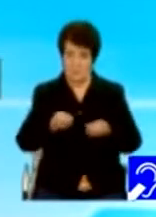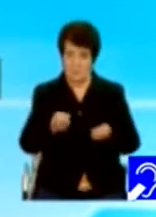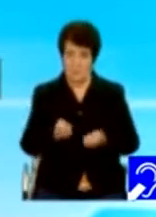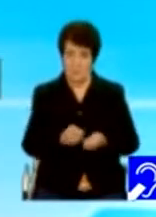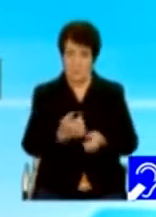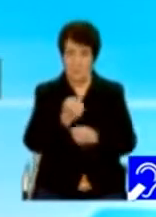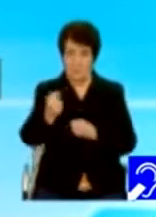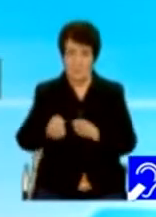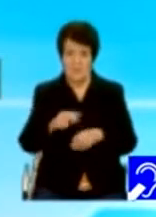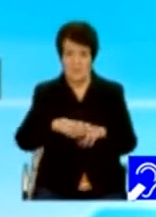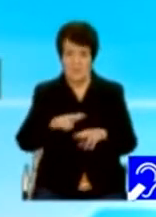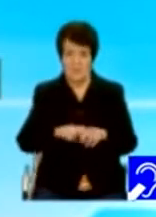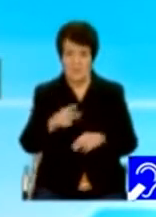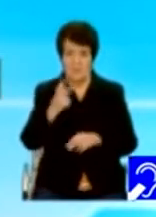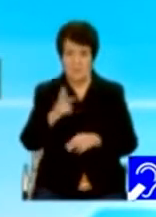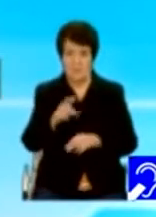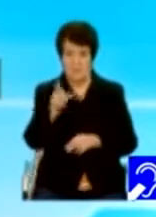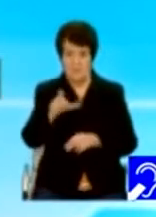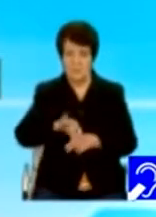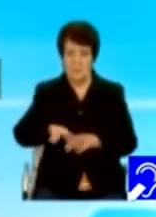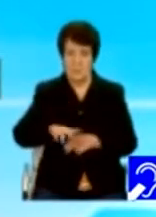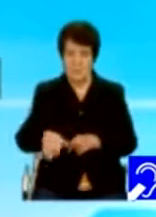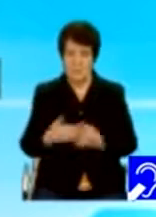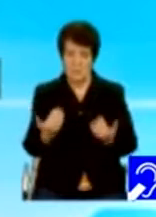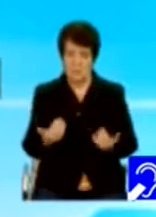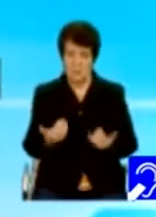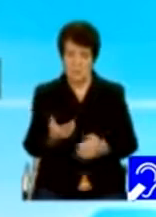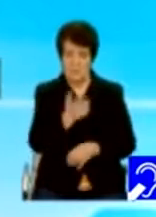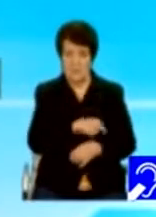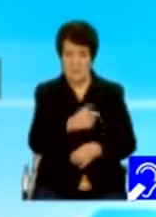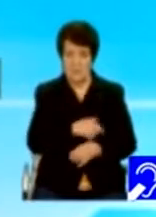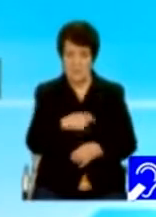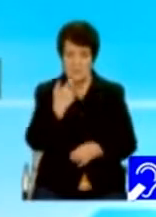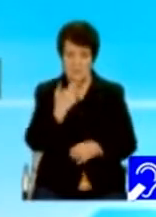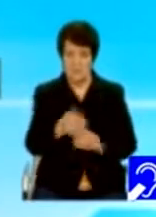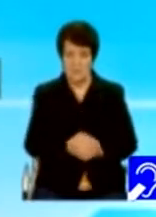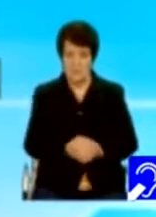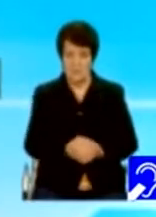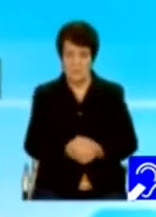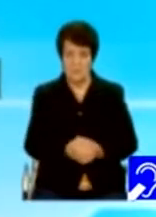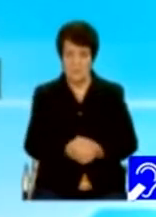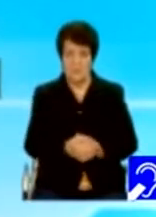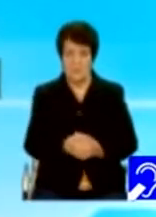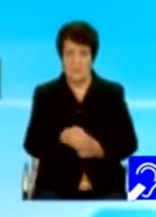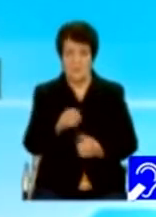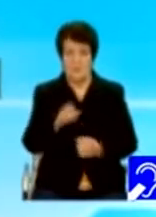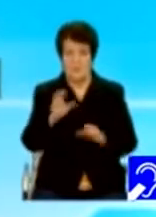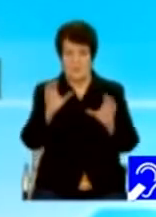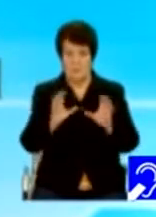vom băga la închisoare 30 de foști și actuali deputați. Și miniștri, vom modifica